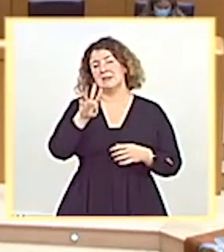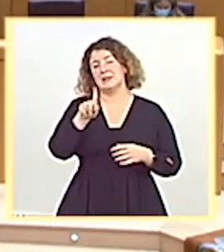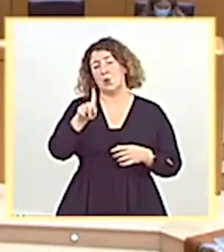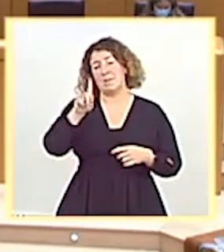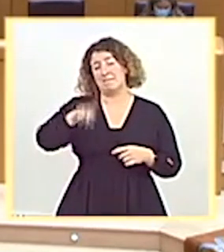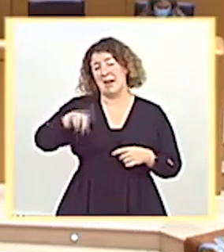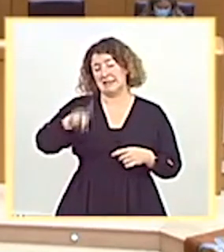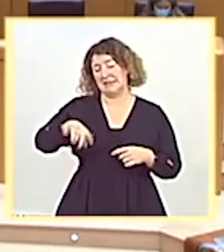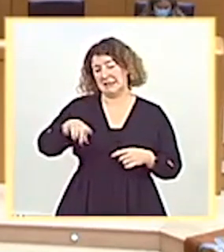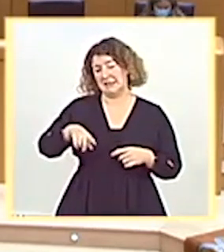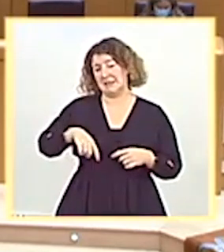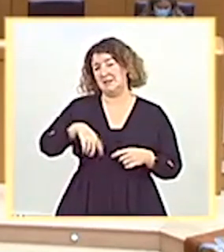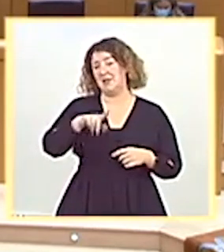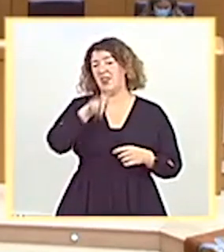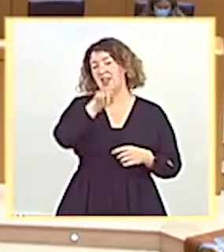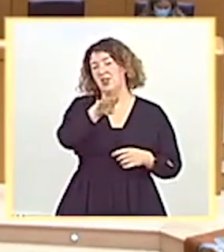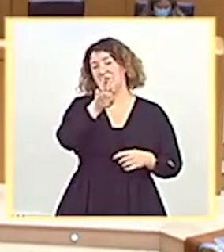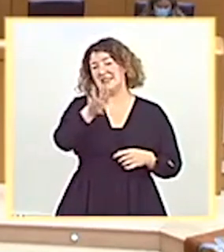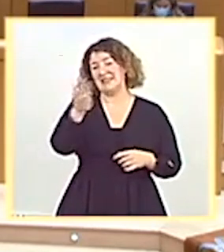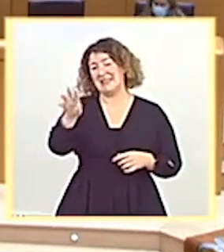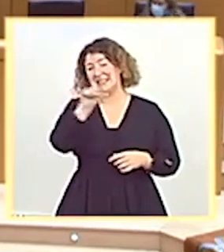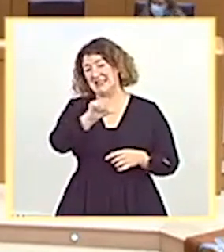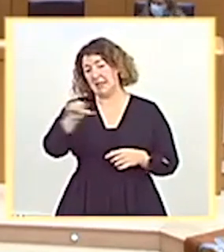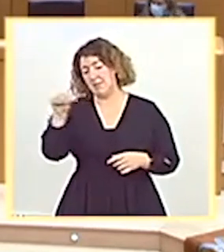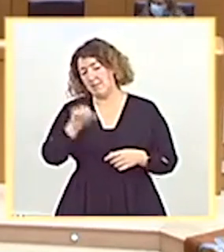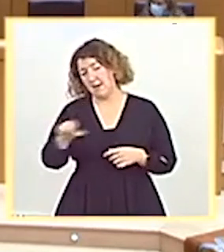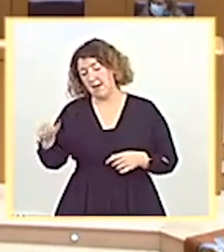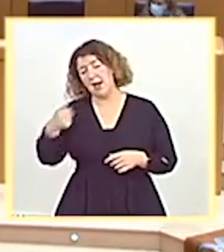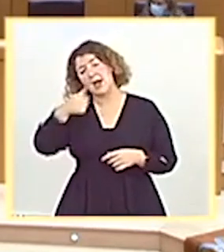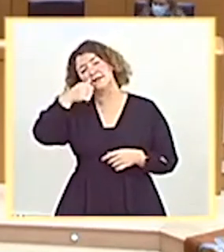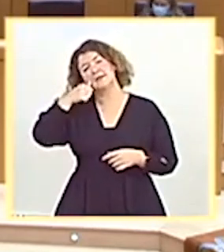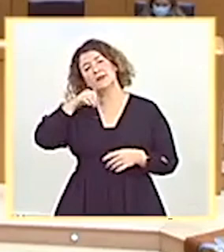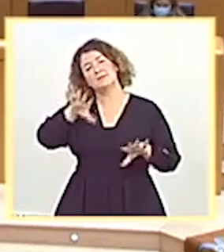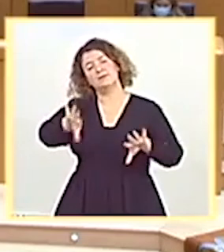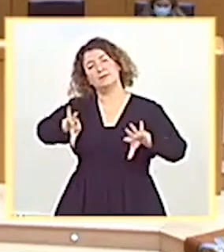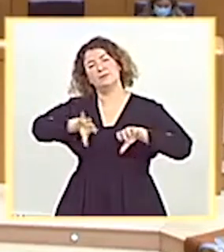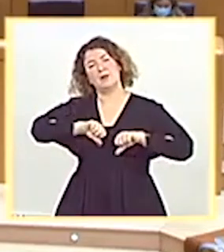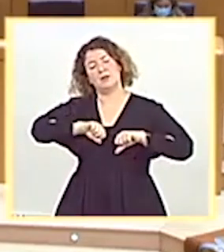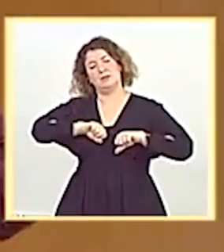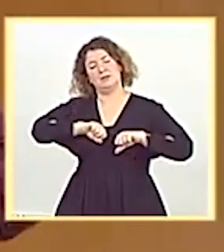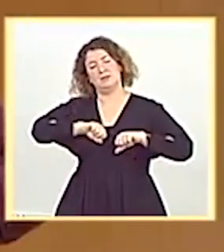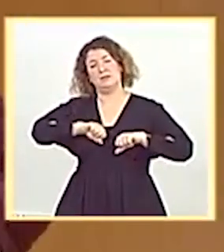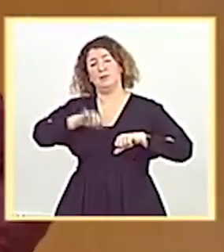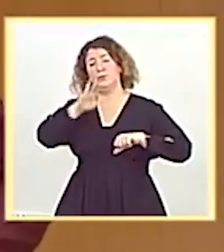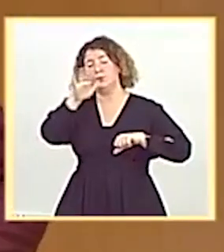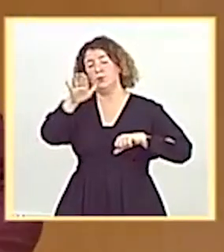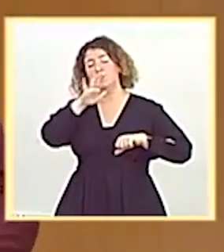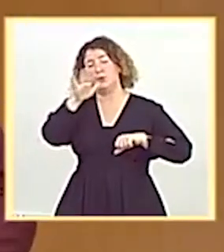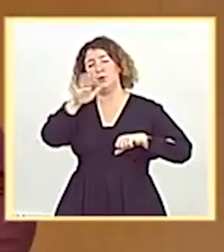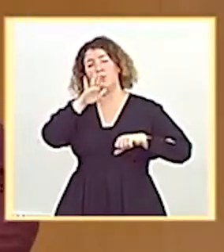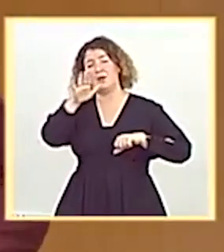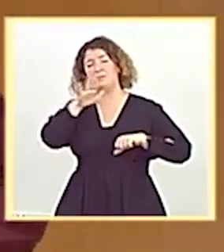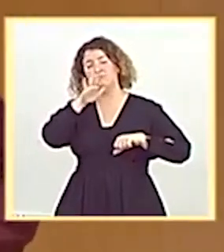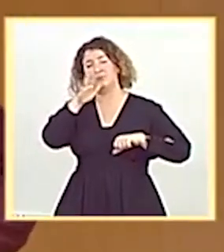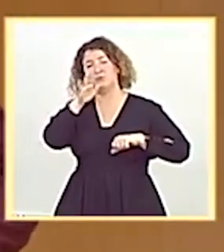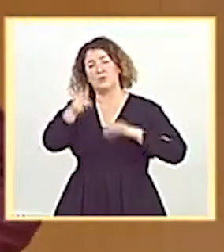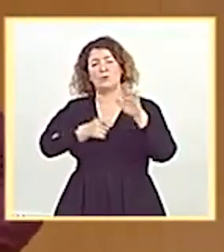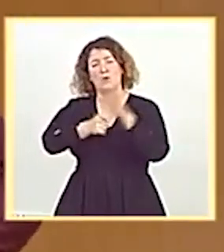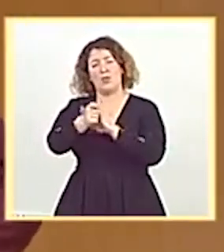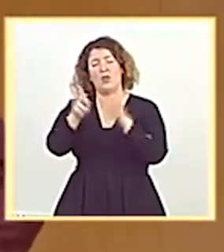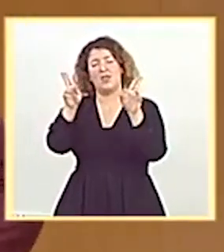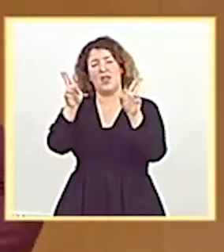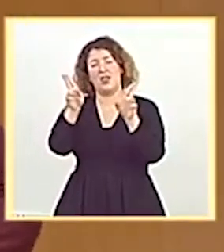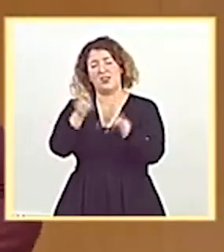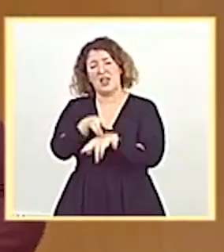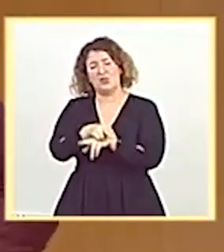seguirá tributando al tipo reducido del 10%. Per tant, ens volem felicitar d'aquest èxit que hem